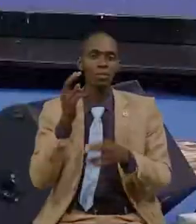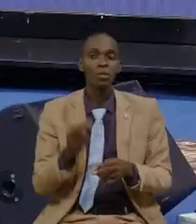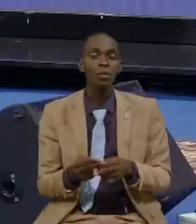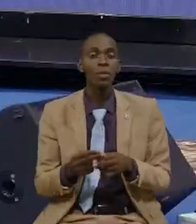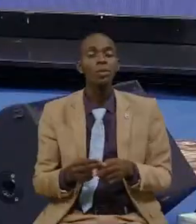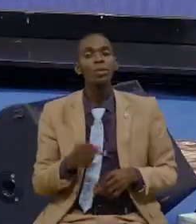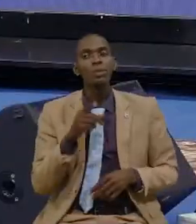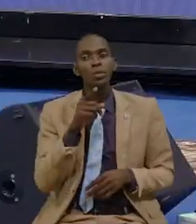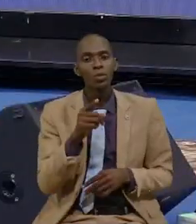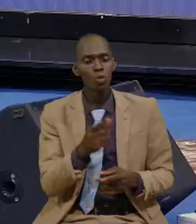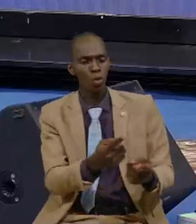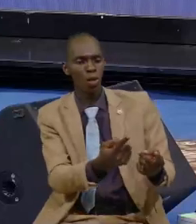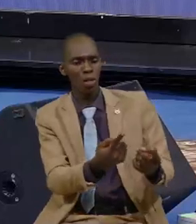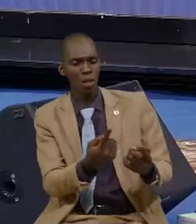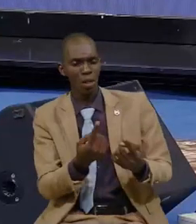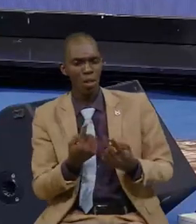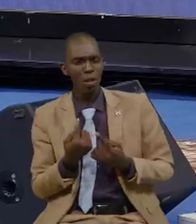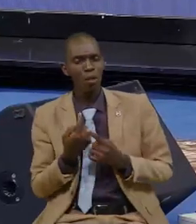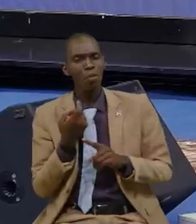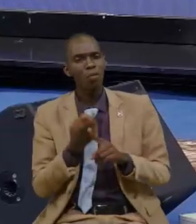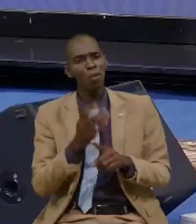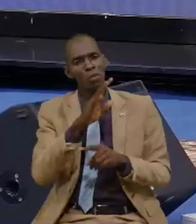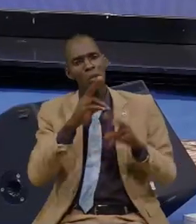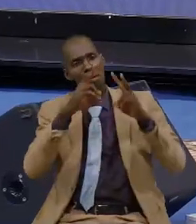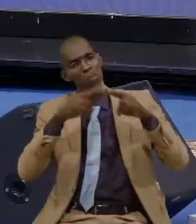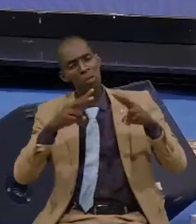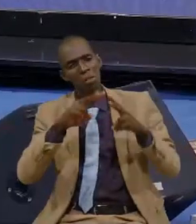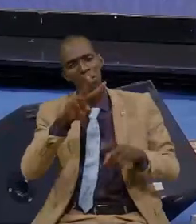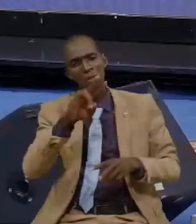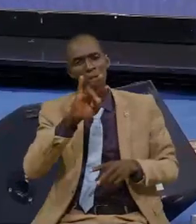faite, que vous allez faire. Vous avez quitté chez vous,